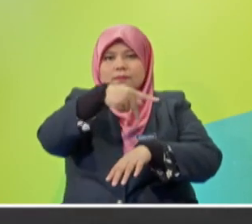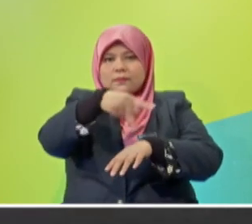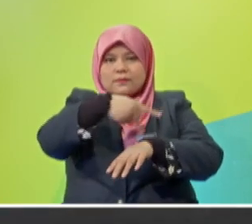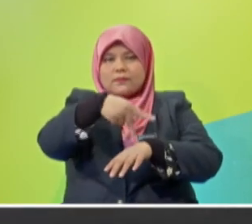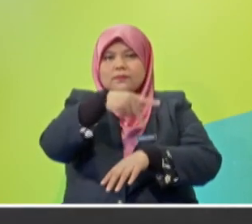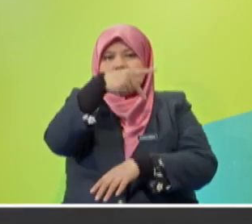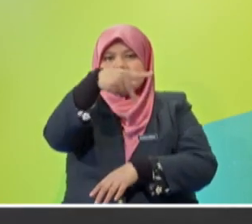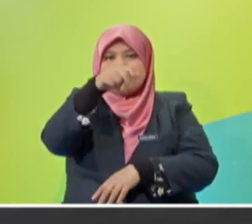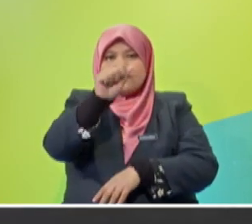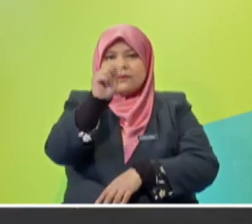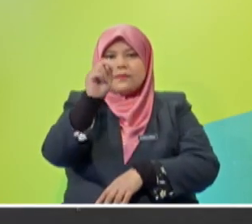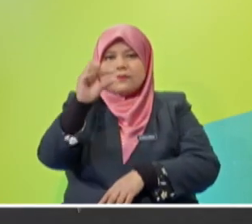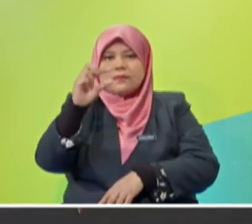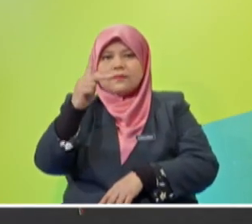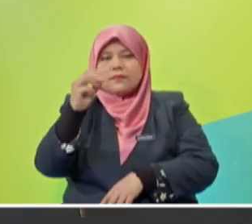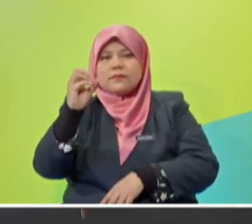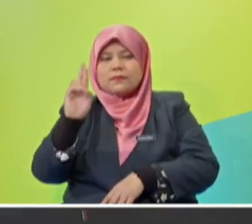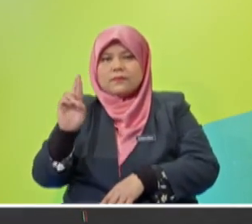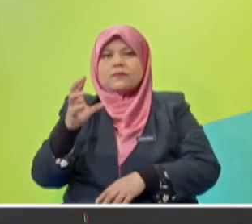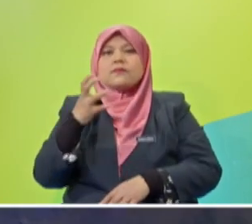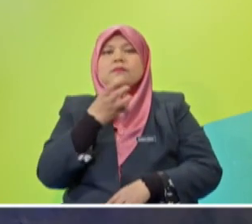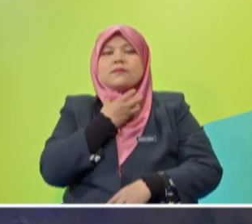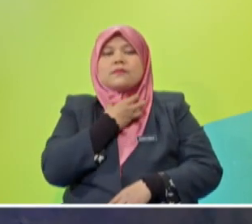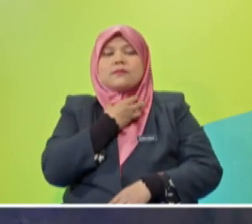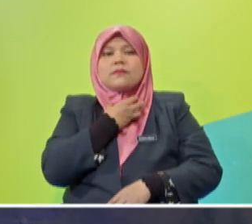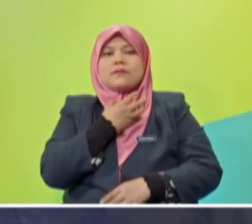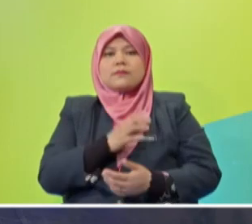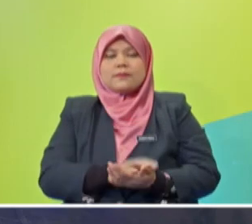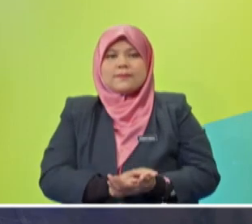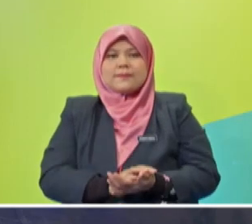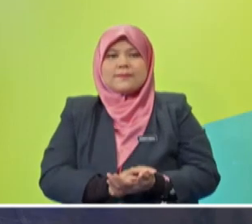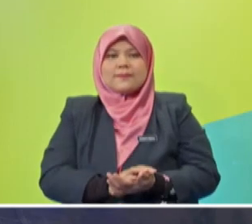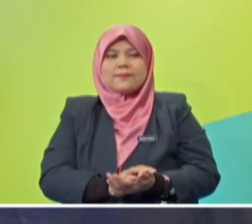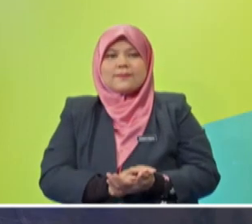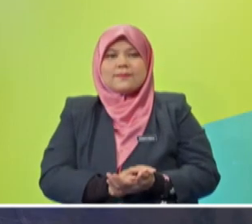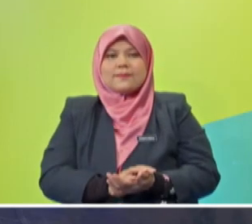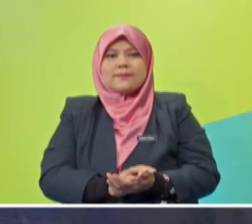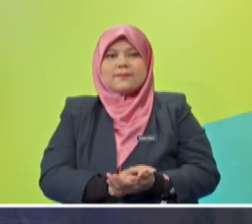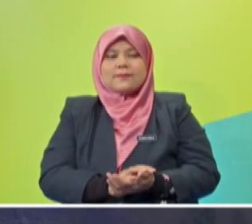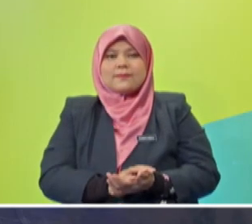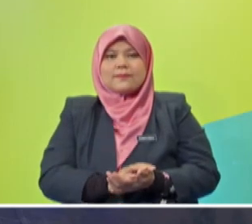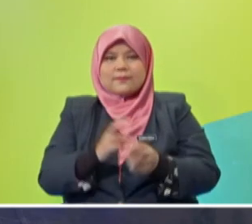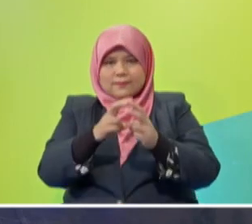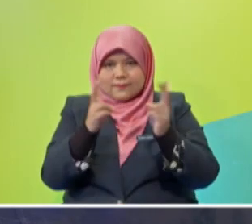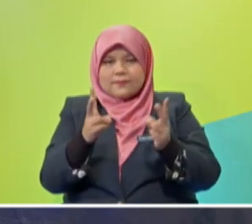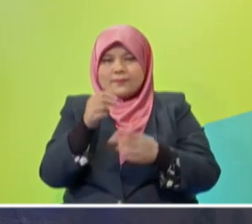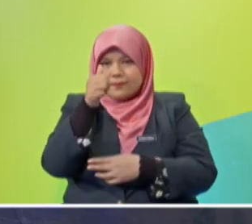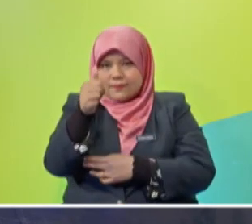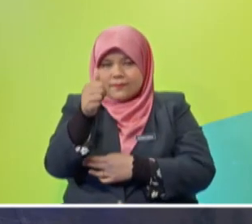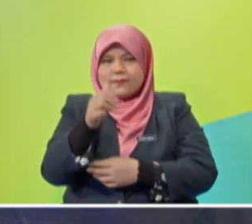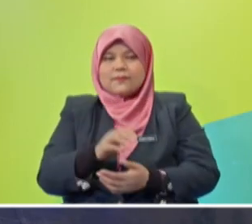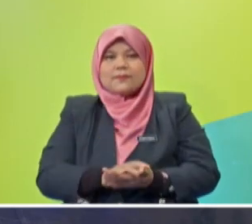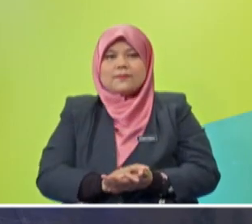itu tempat yang Alia pernah pergi. Bagus. Pulau Pangkor menarik tempat tu. Okey, sangat bagus jawapan Alia sebab